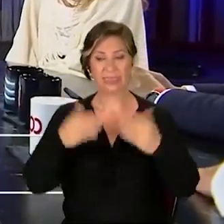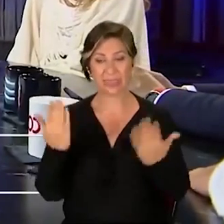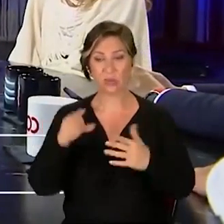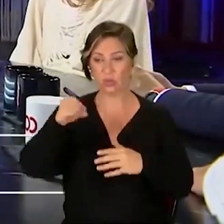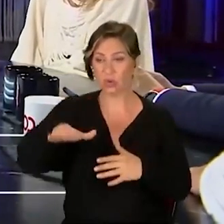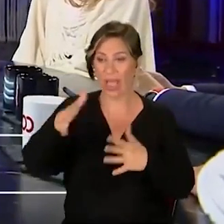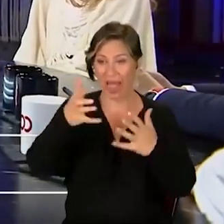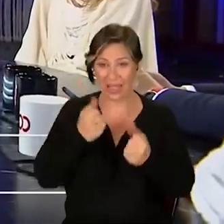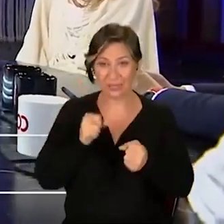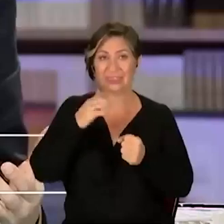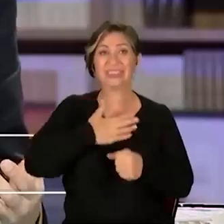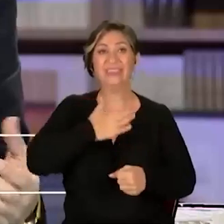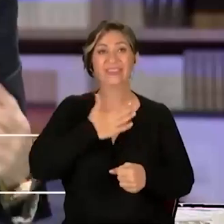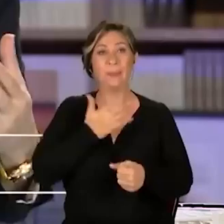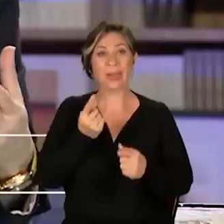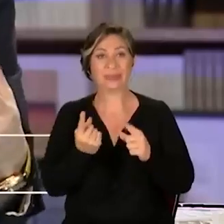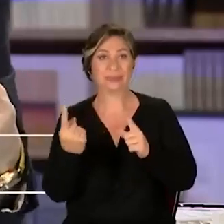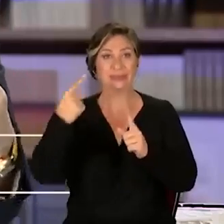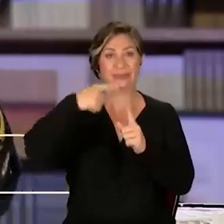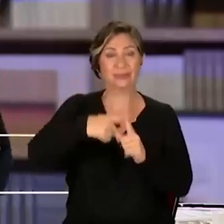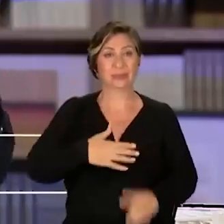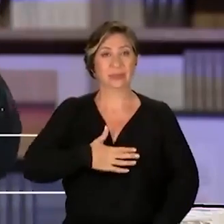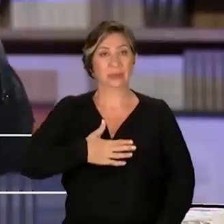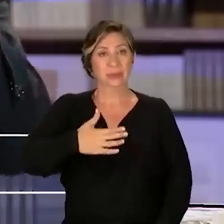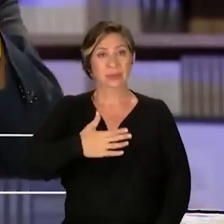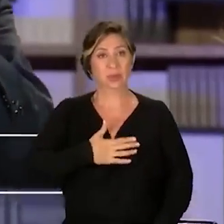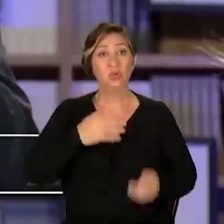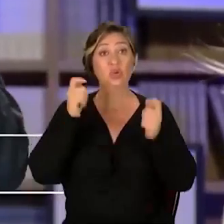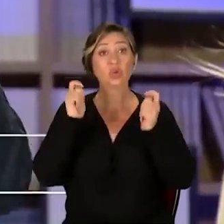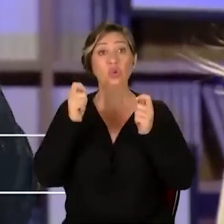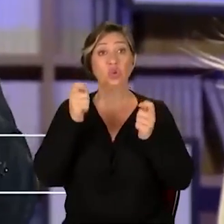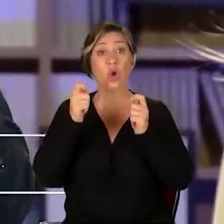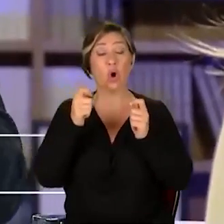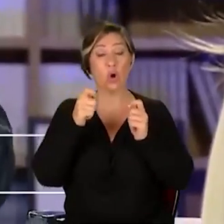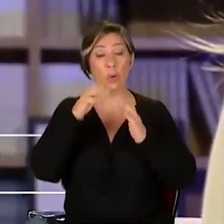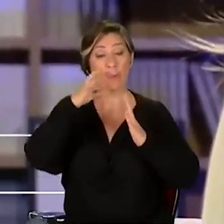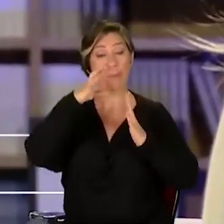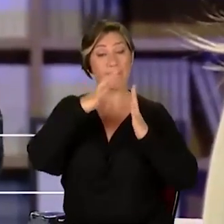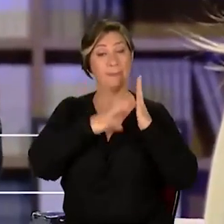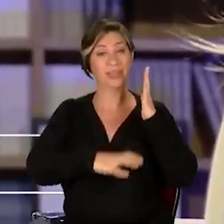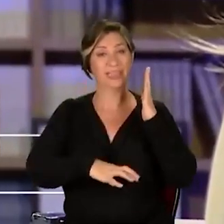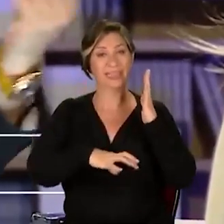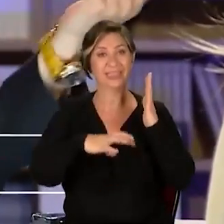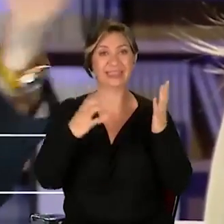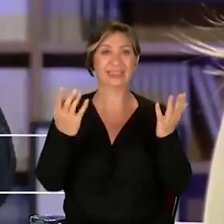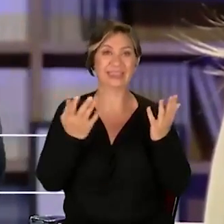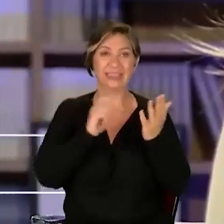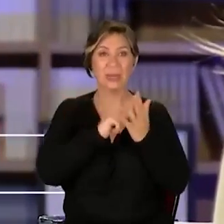nefesi biraz daha alabilip bunu zor metinlerle, zor